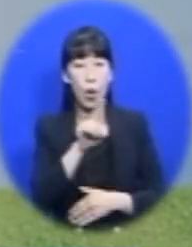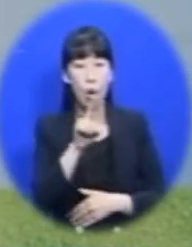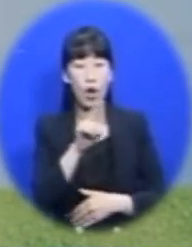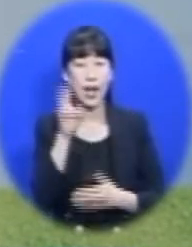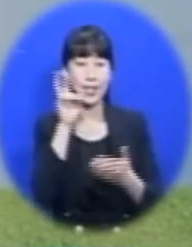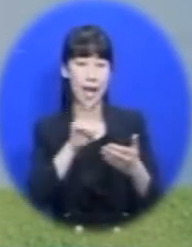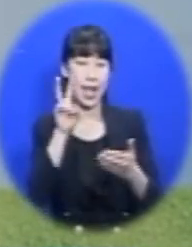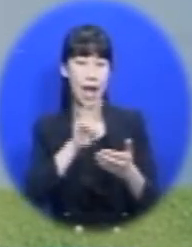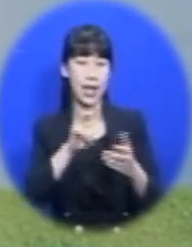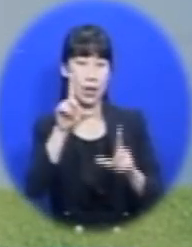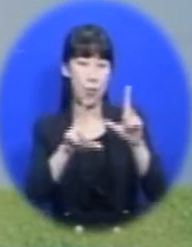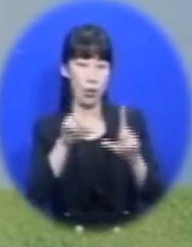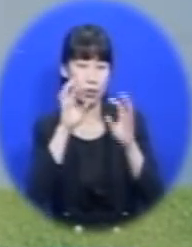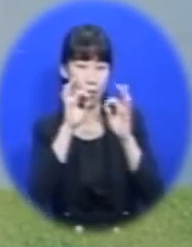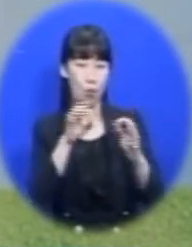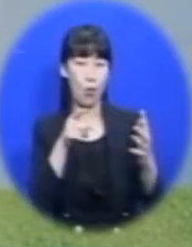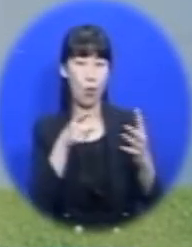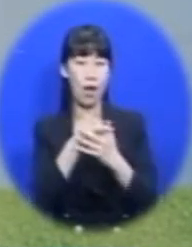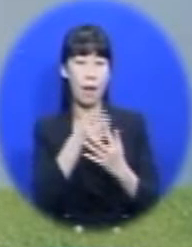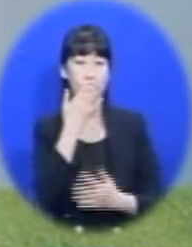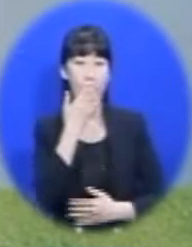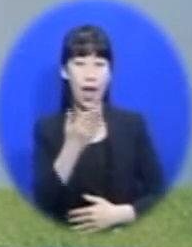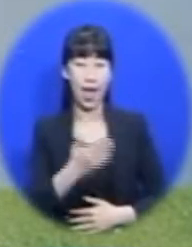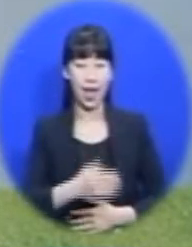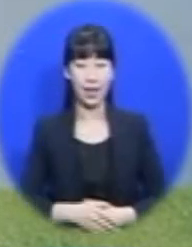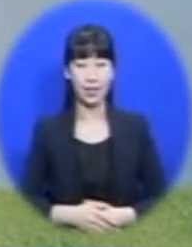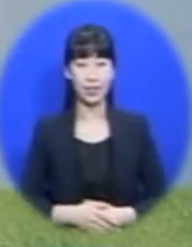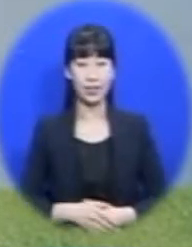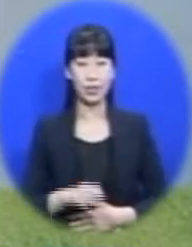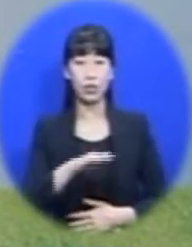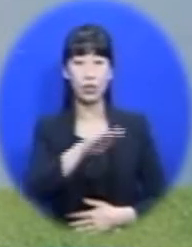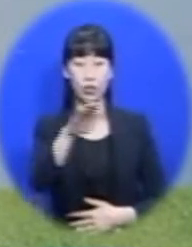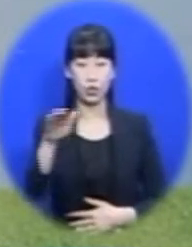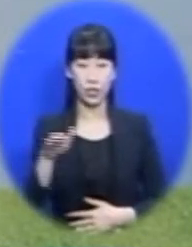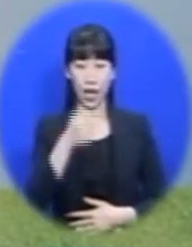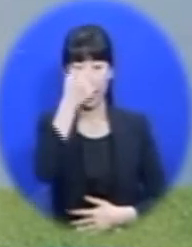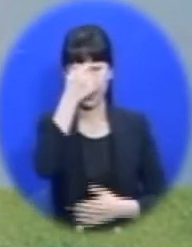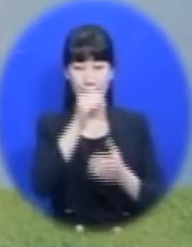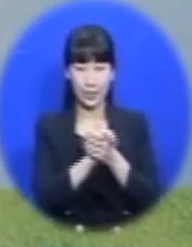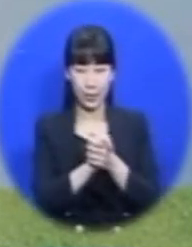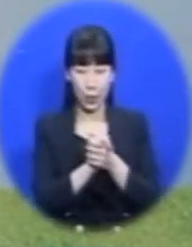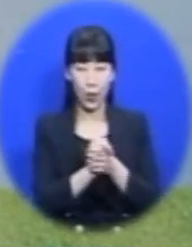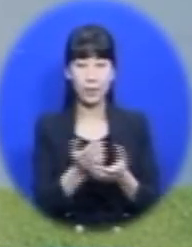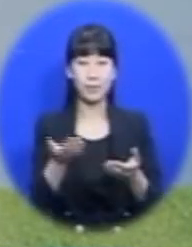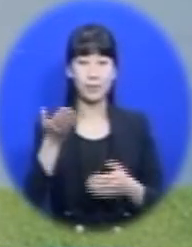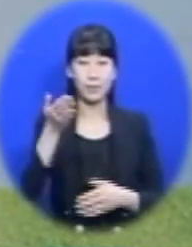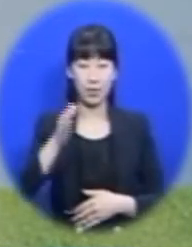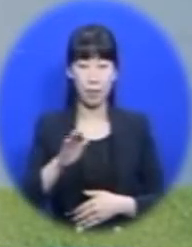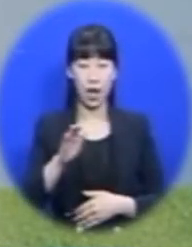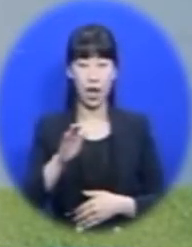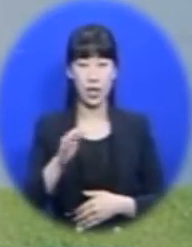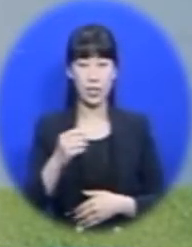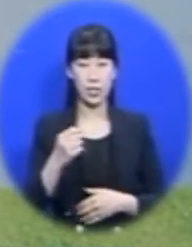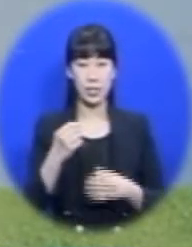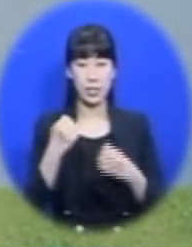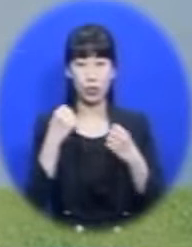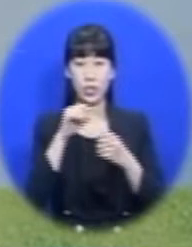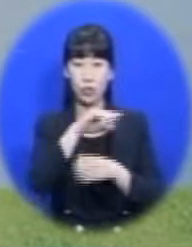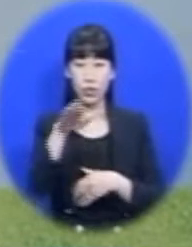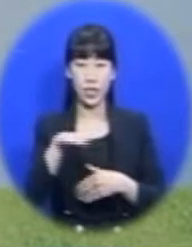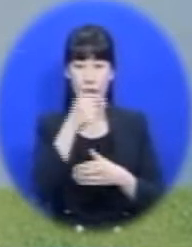겁니다. 우리가 기도를 하되 기도가 끝까지 힘을 얻어서 하나님이 우리의 기도를